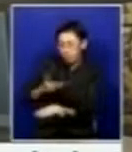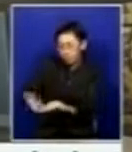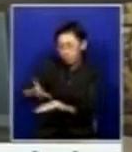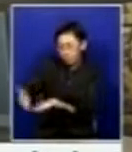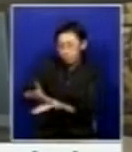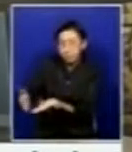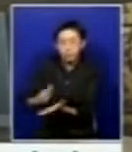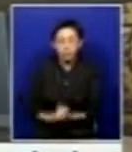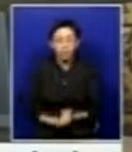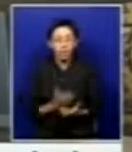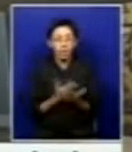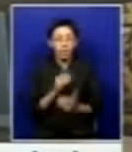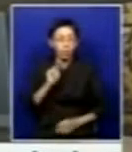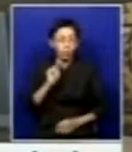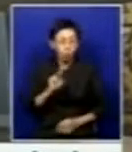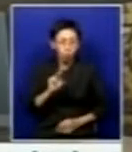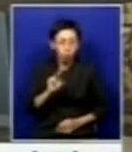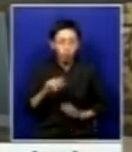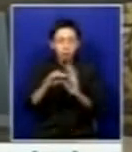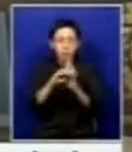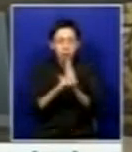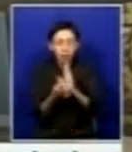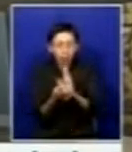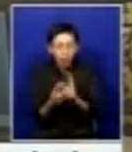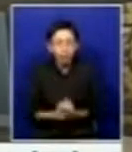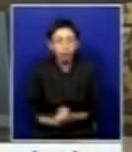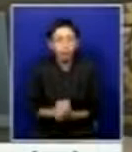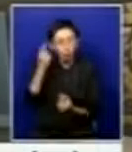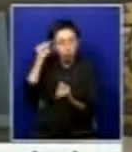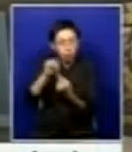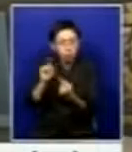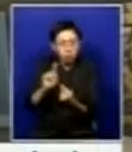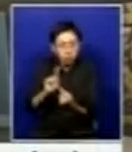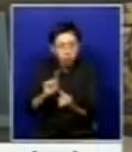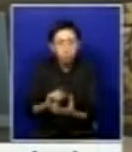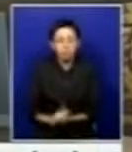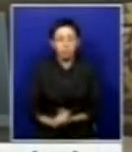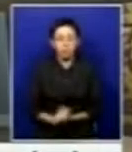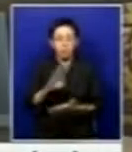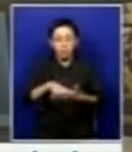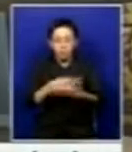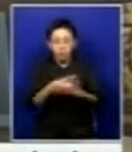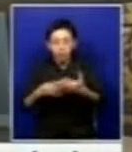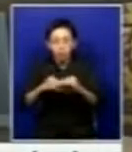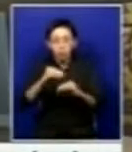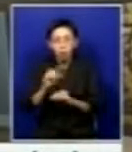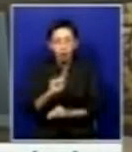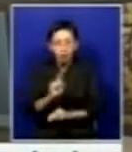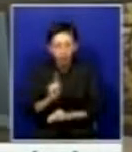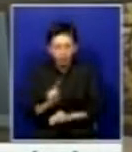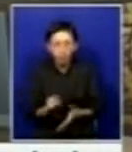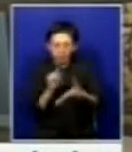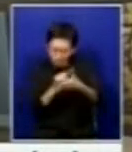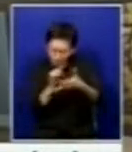นะครับวัตถุประสงค์รายละเอียดของแผนงานโครงการผลสัมฤทธิ์ที่จะเกิดขึ้นนะครับอันนี้เป็นสิ่งที่จำเป็นต้องตรวจส